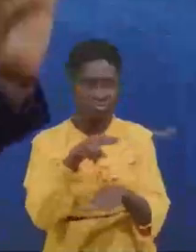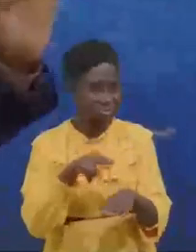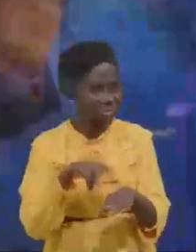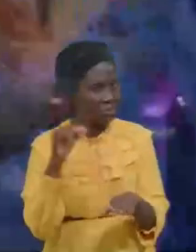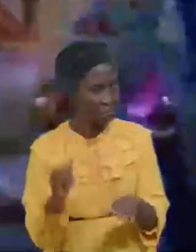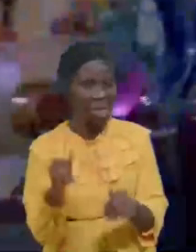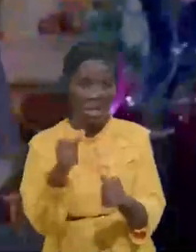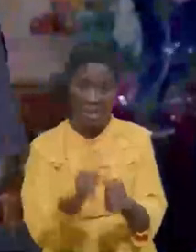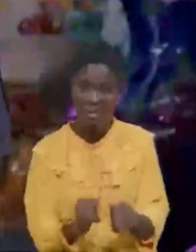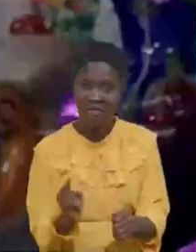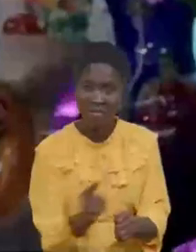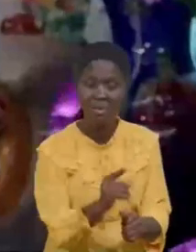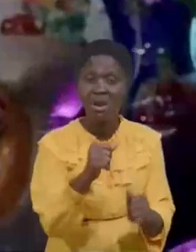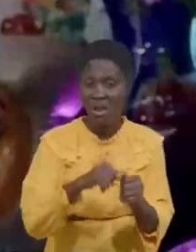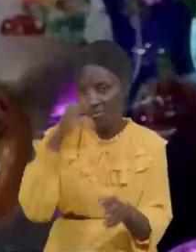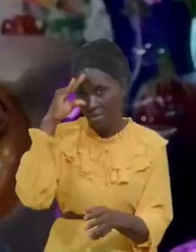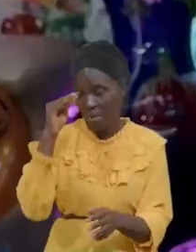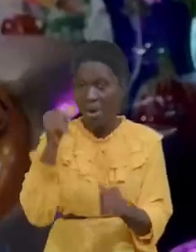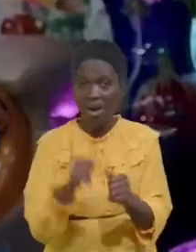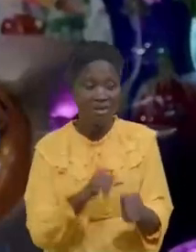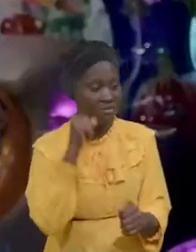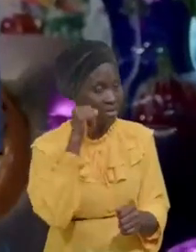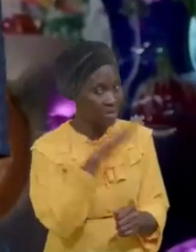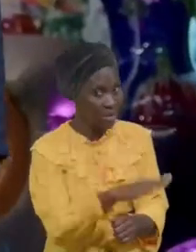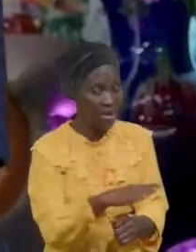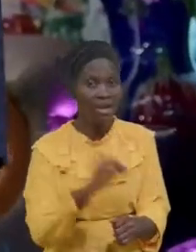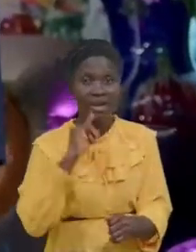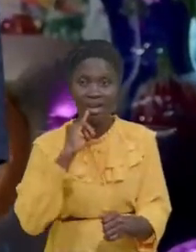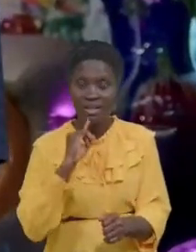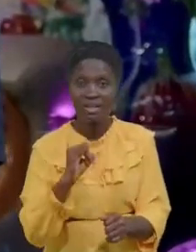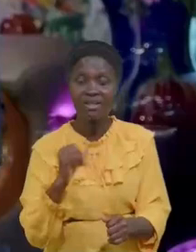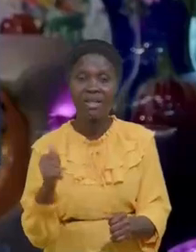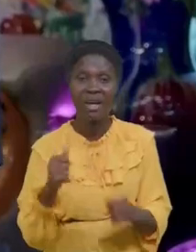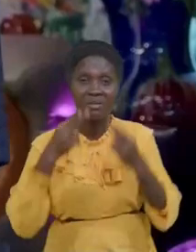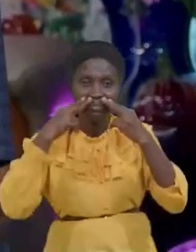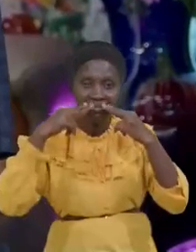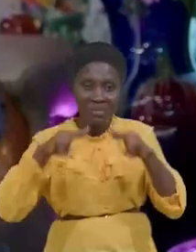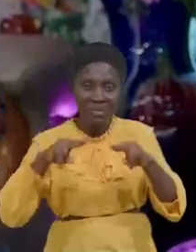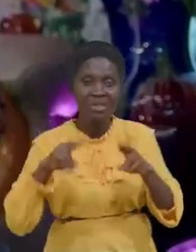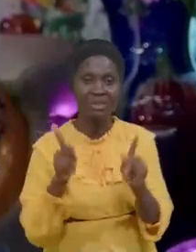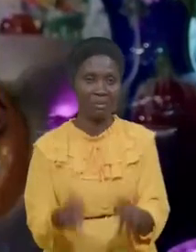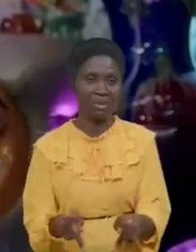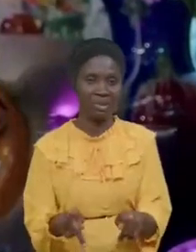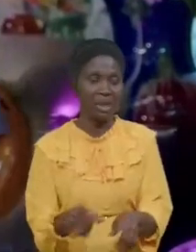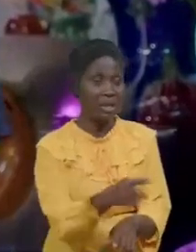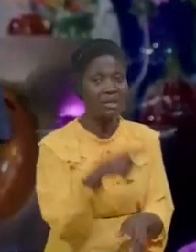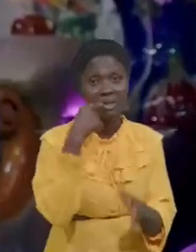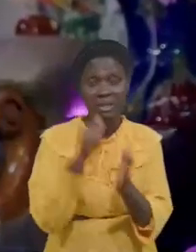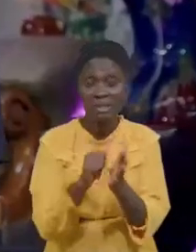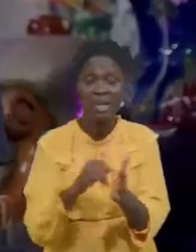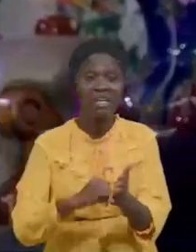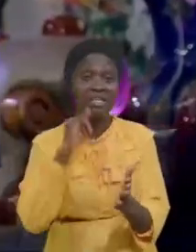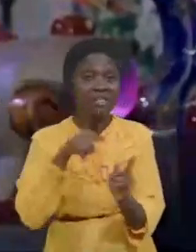monde, tout garçon, toute fille, est une personne innocente. Ils disent que c'est